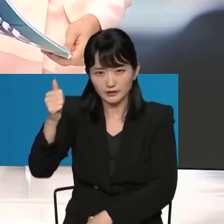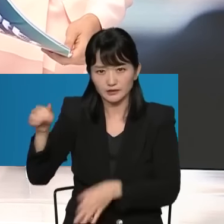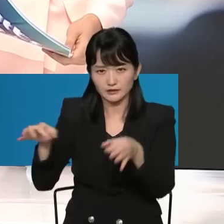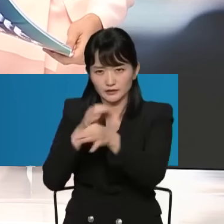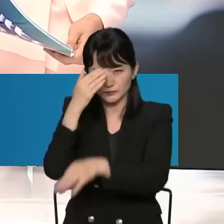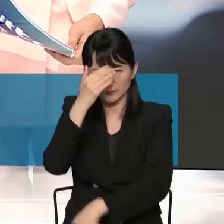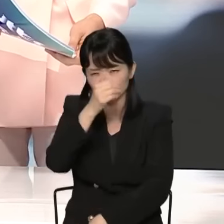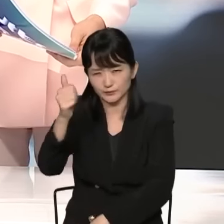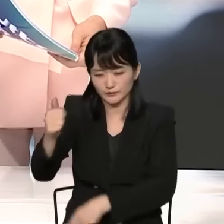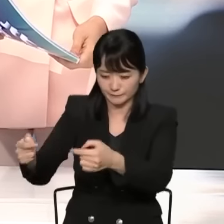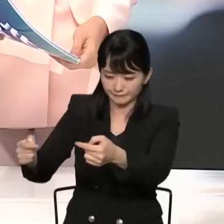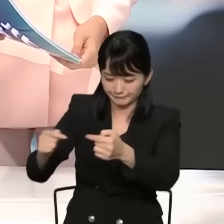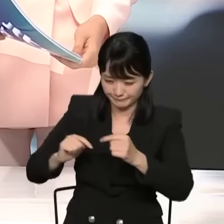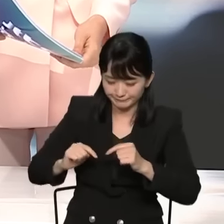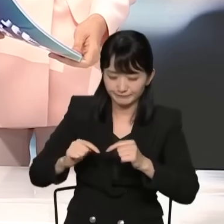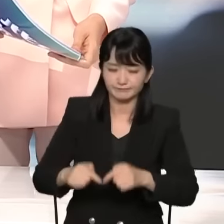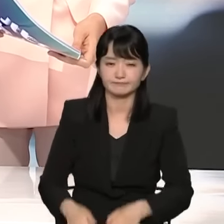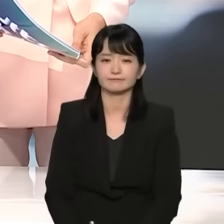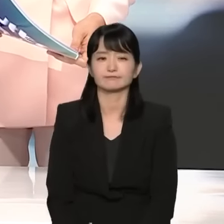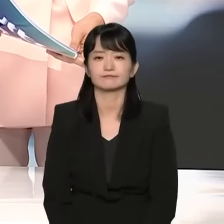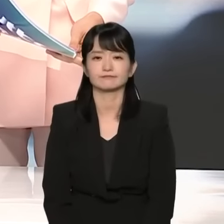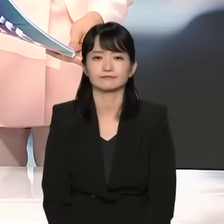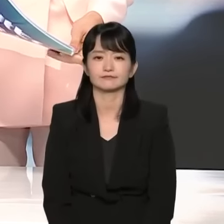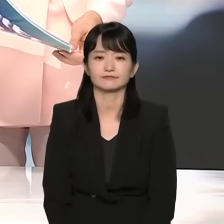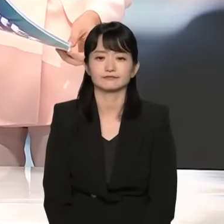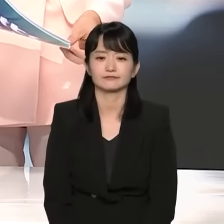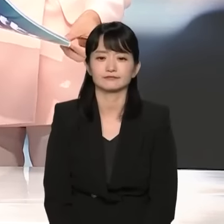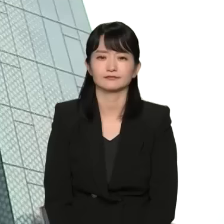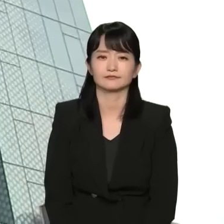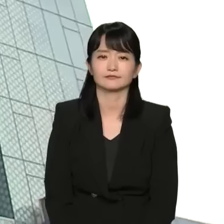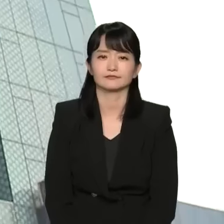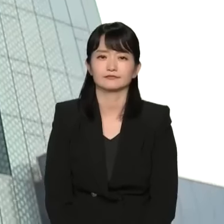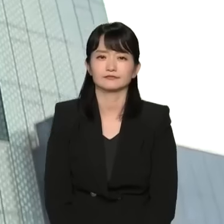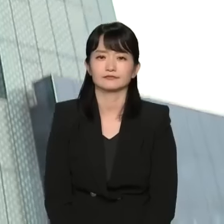총수들이 하객으로 참석했습니다. 공다솜 기자입니다.